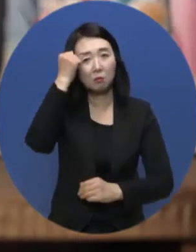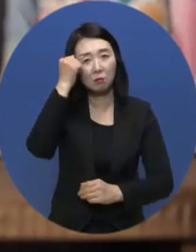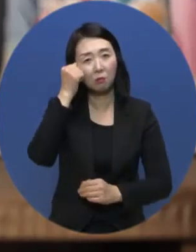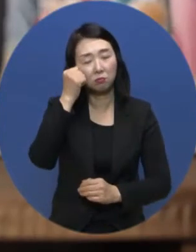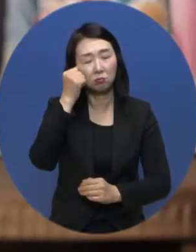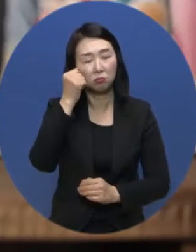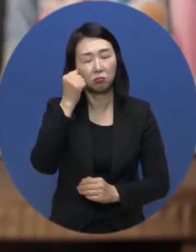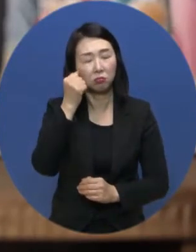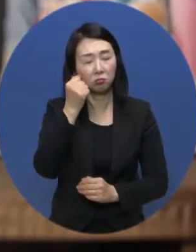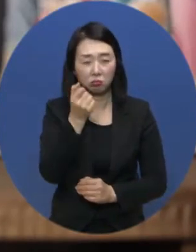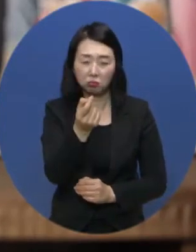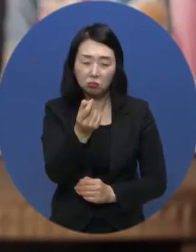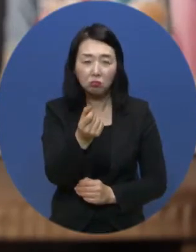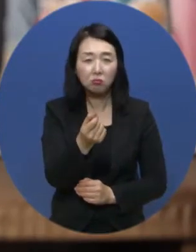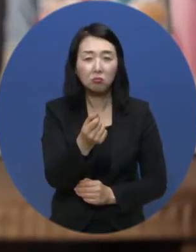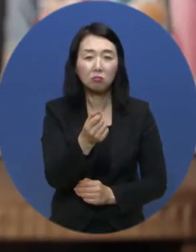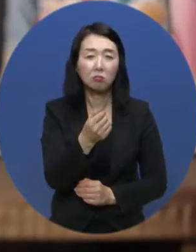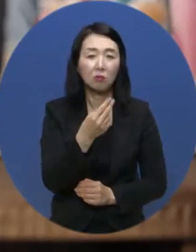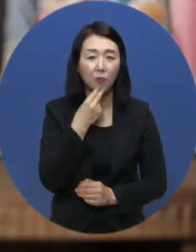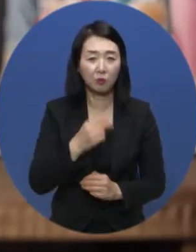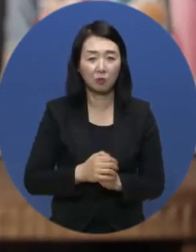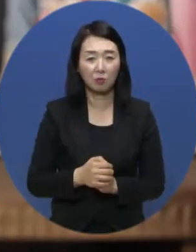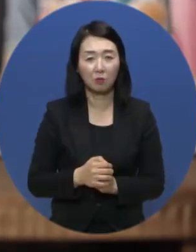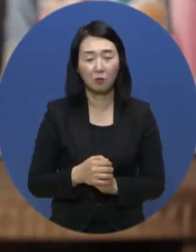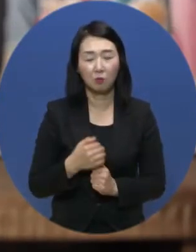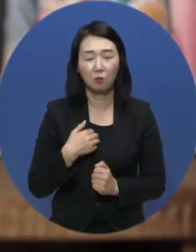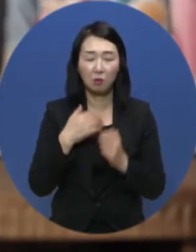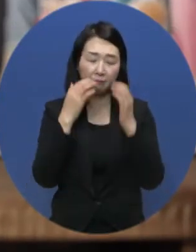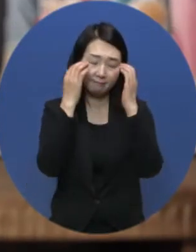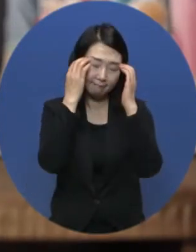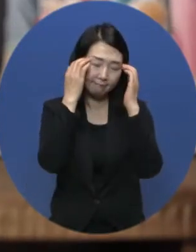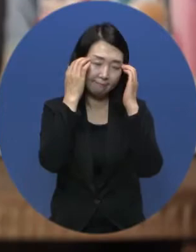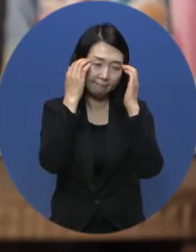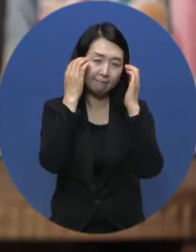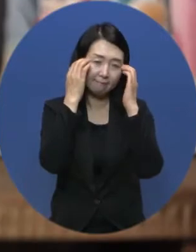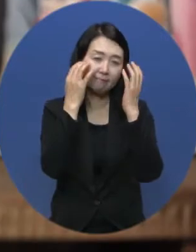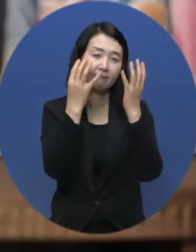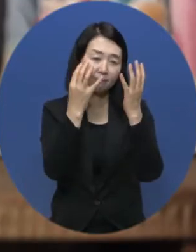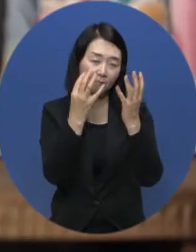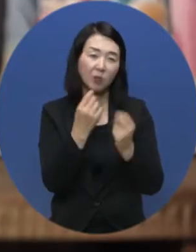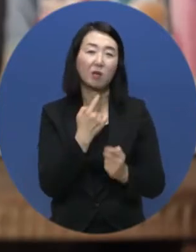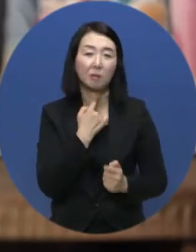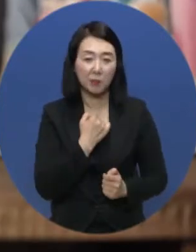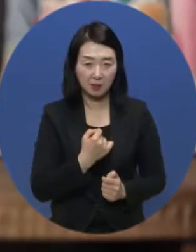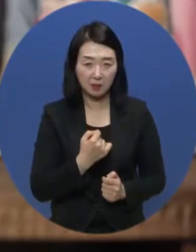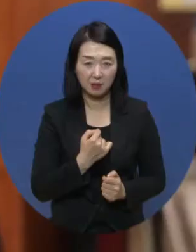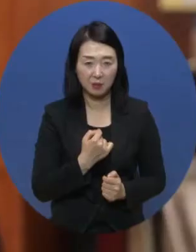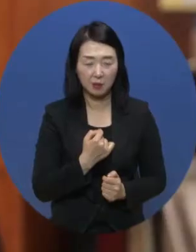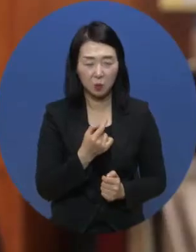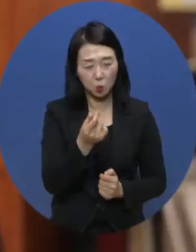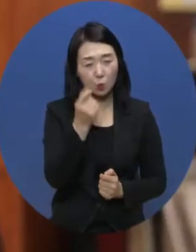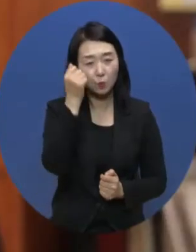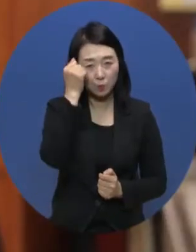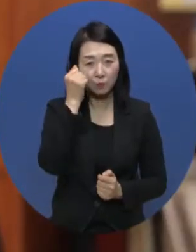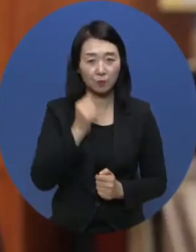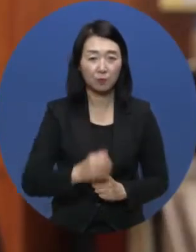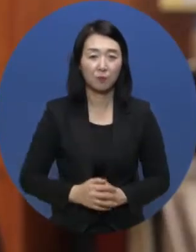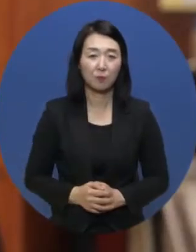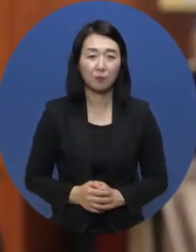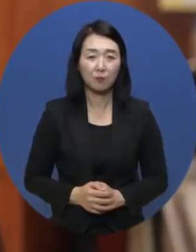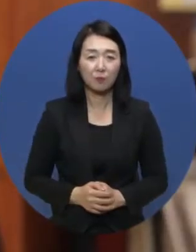없고요. 굉장히 고통스러운 시간이 연속이었다라는 거, 그런 것만 어렴풋이 기억이 됩니다. 나중에